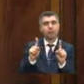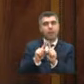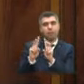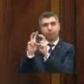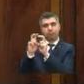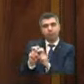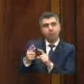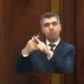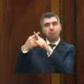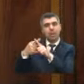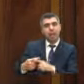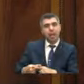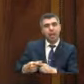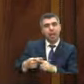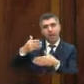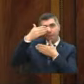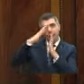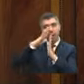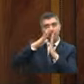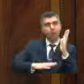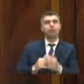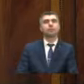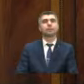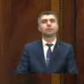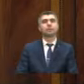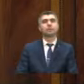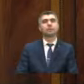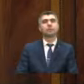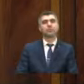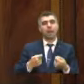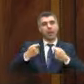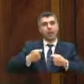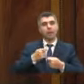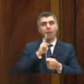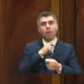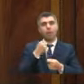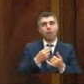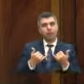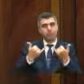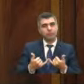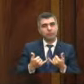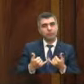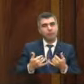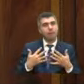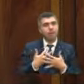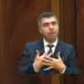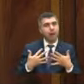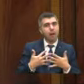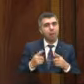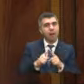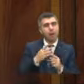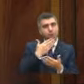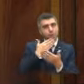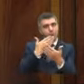علاقة بنمط عيش الإدارة. السيد رئيس الحكومة، يسرني في مستهل هذا التعقيب أن أشكركم